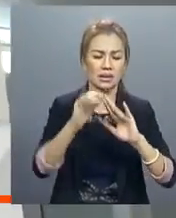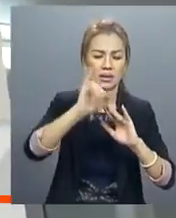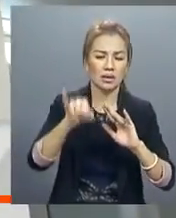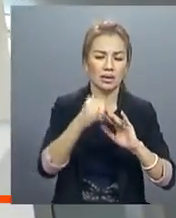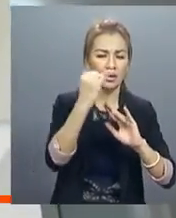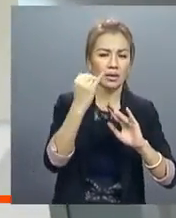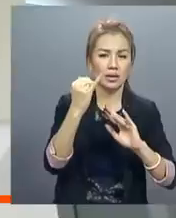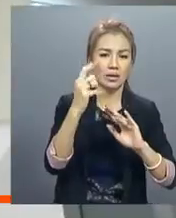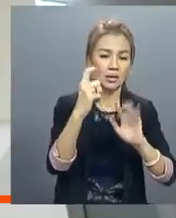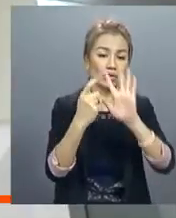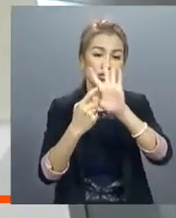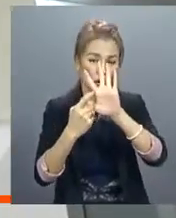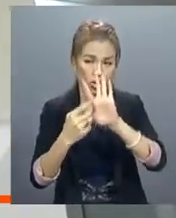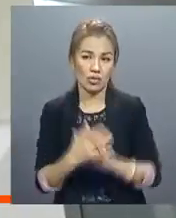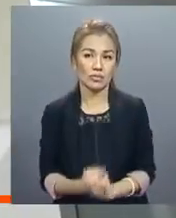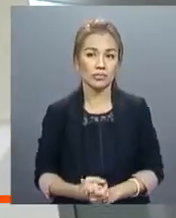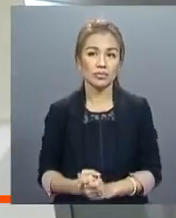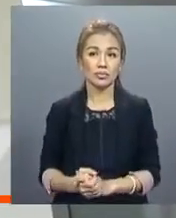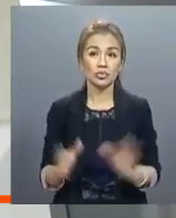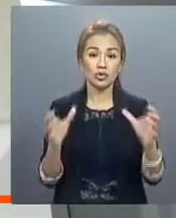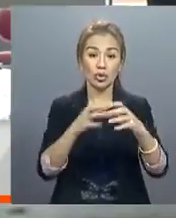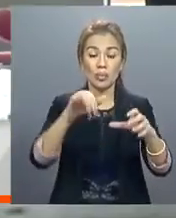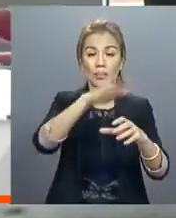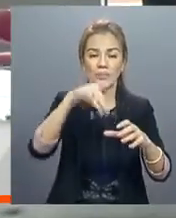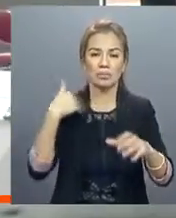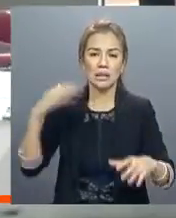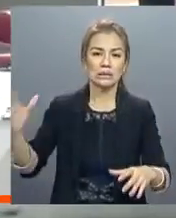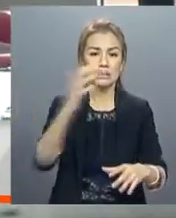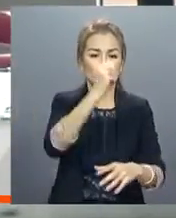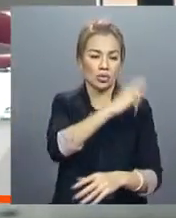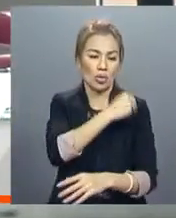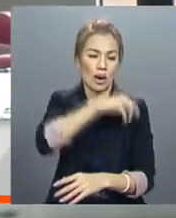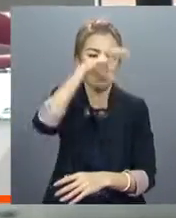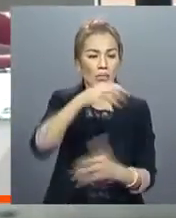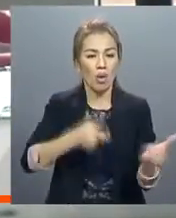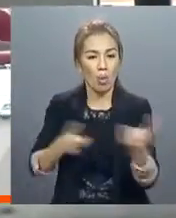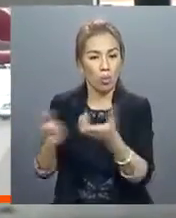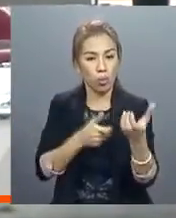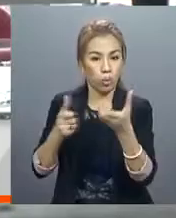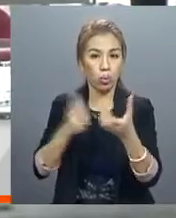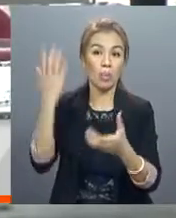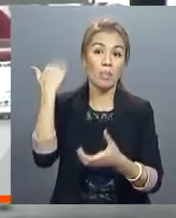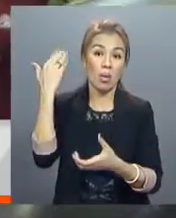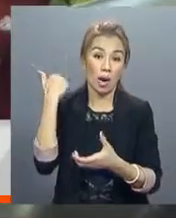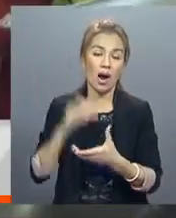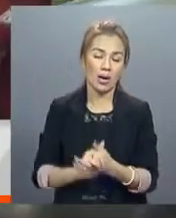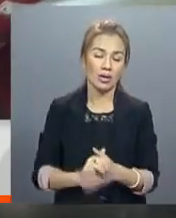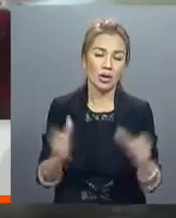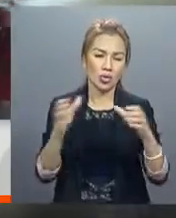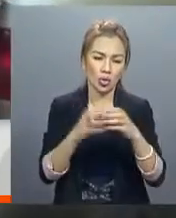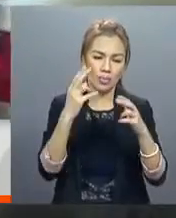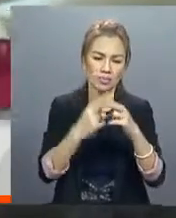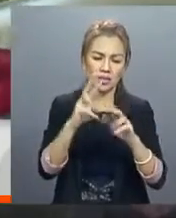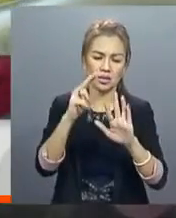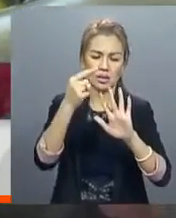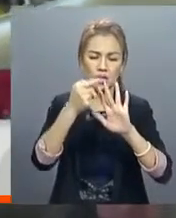หน่วยงานความมั่นคงเปิดเผยว่ากลุ่มผู้ก่อเหตุที่ยึดพื้นที่โรงพยาบาลยิงฐานทหารพลานเมื่อวานนี้เป็นกลุ่มนายลุกมานลาเตะเ